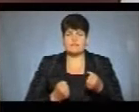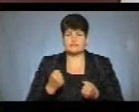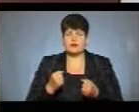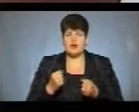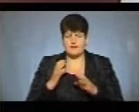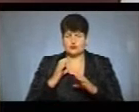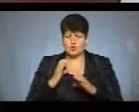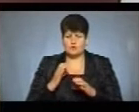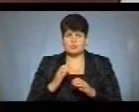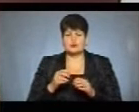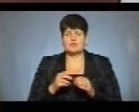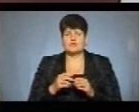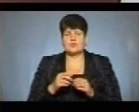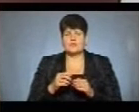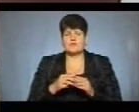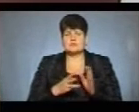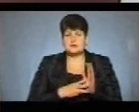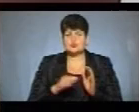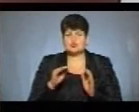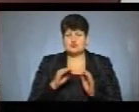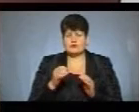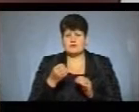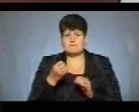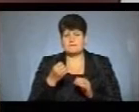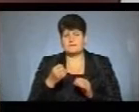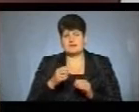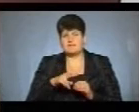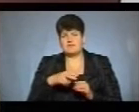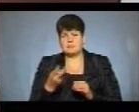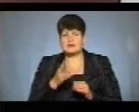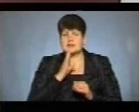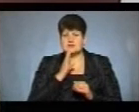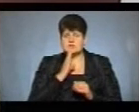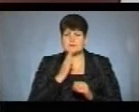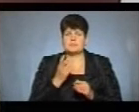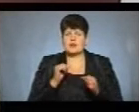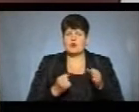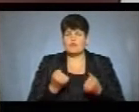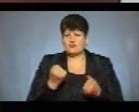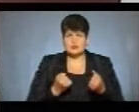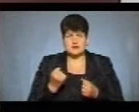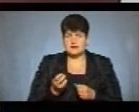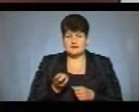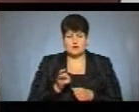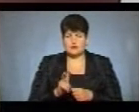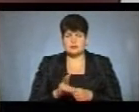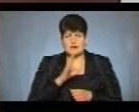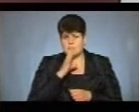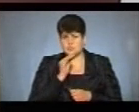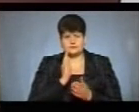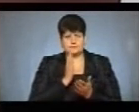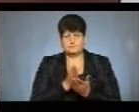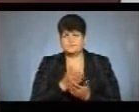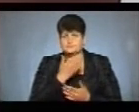випала 15-річна Наталія Цар, повідомив новинам, що транспорт знаходиться на штрафмайданчику. Водій зараз не виходить на маршрут